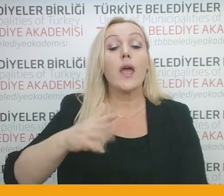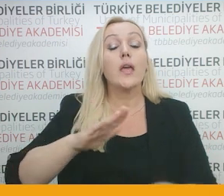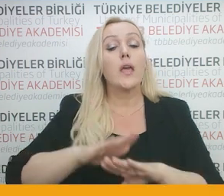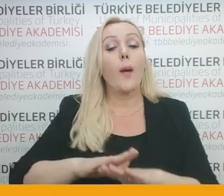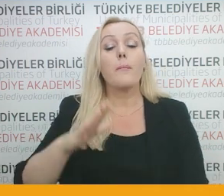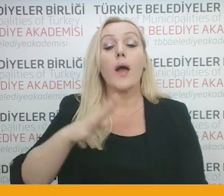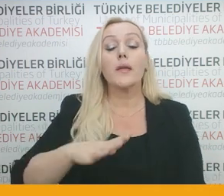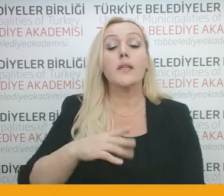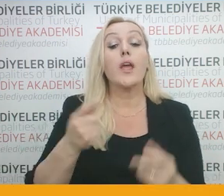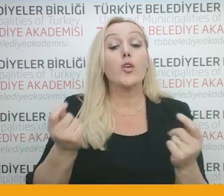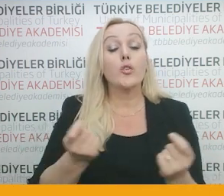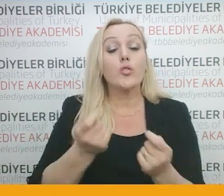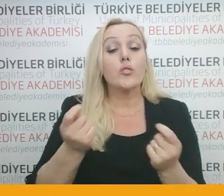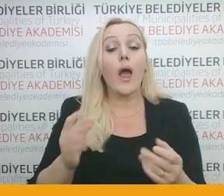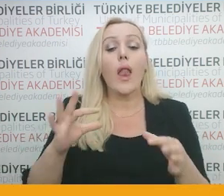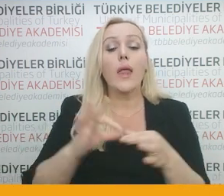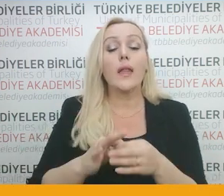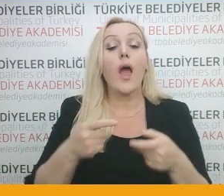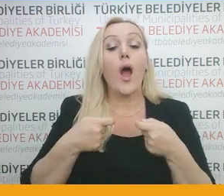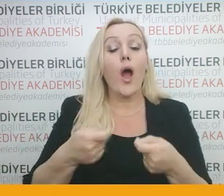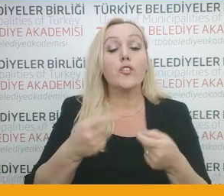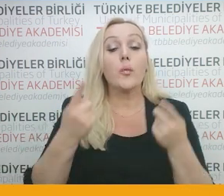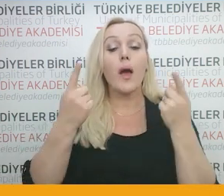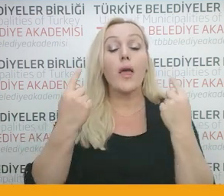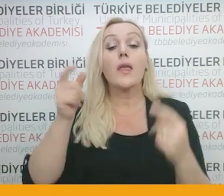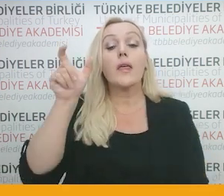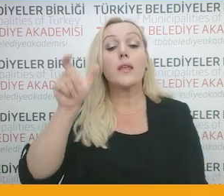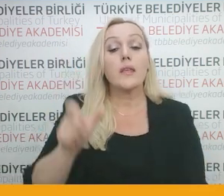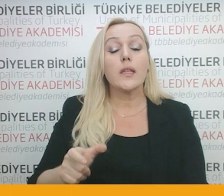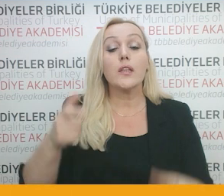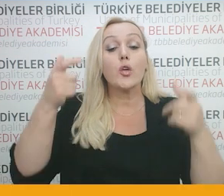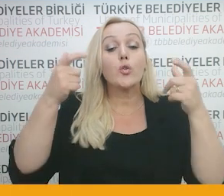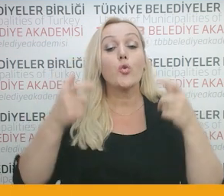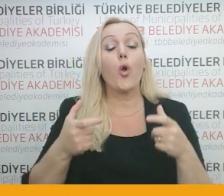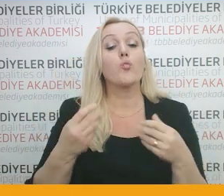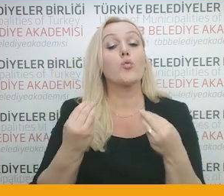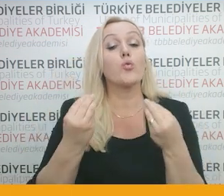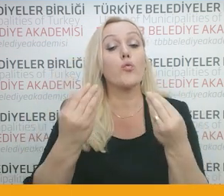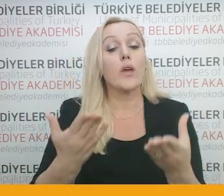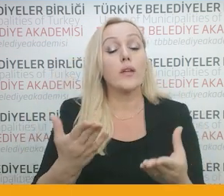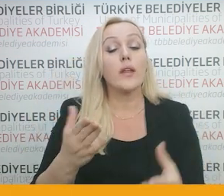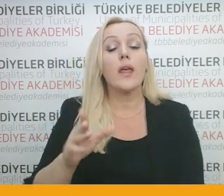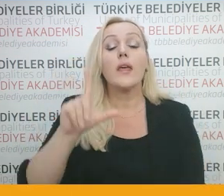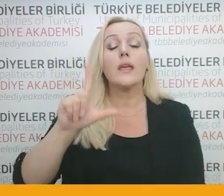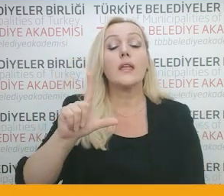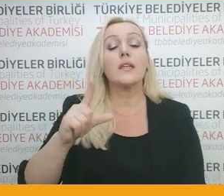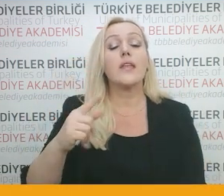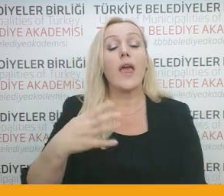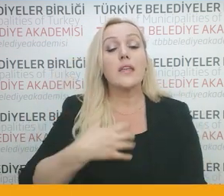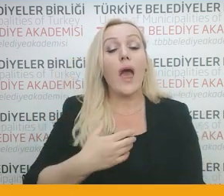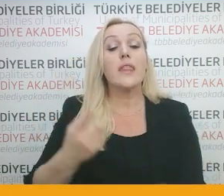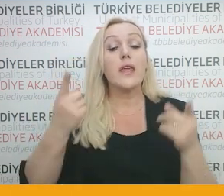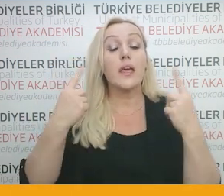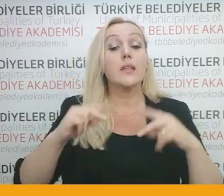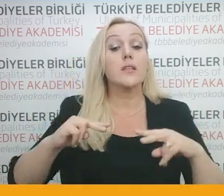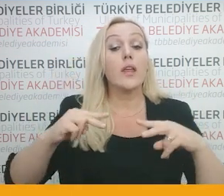yapmayı istediği iş ve işlemlerle ilgili harcama yetkililerine yetki ve sorumluluğu dağıtır. Gereksiz yetkisini devreder.